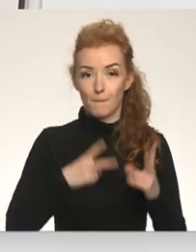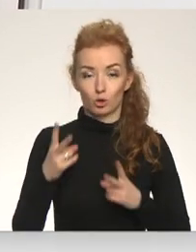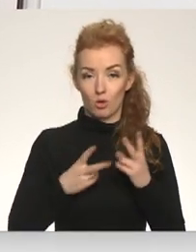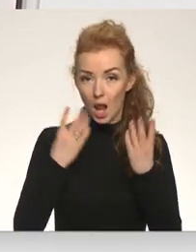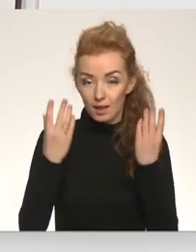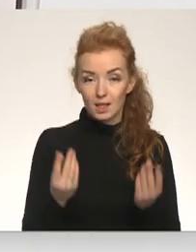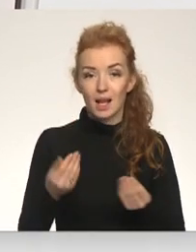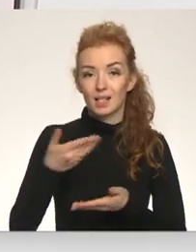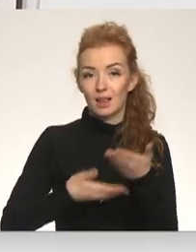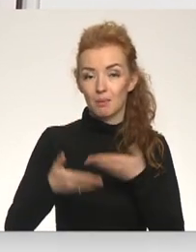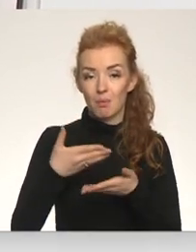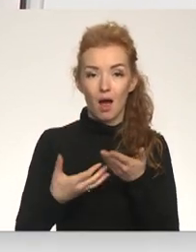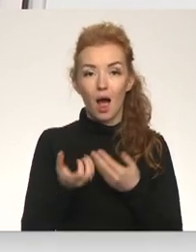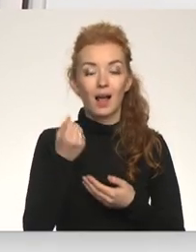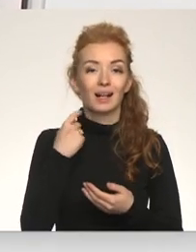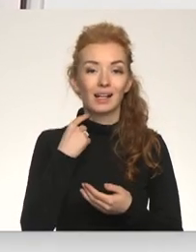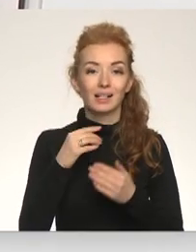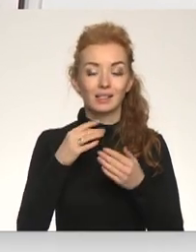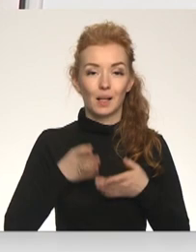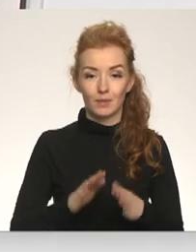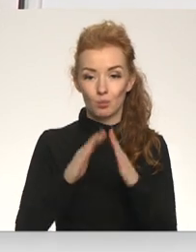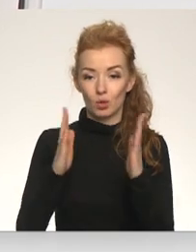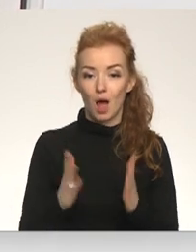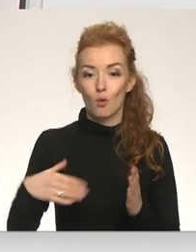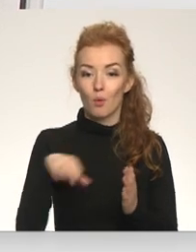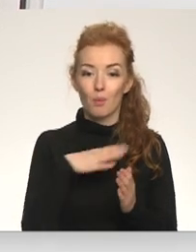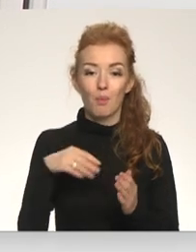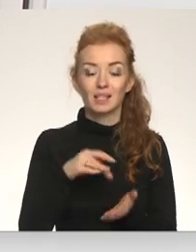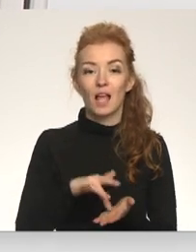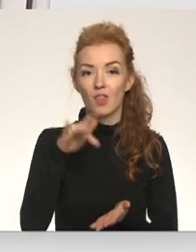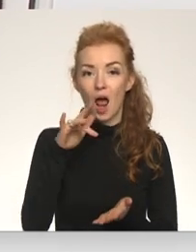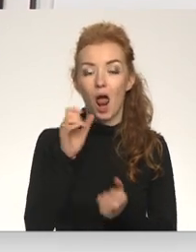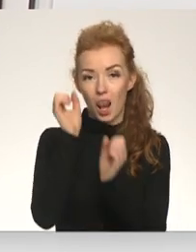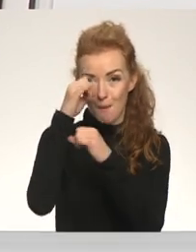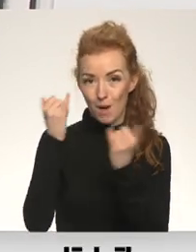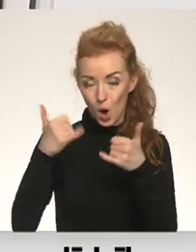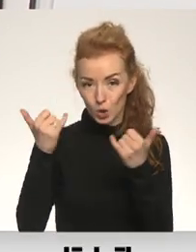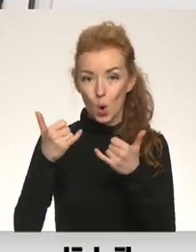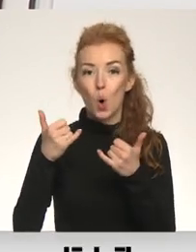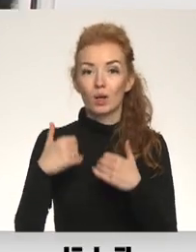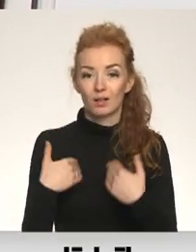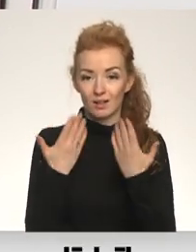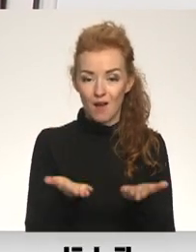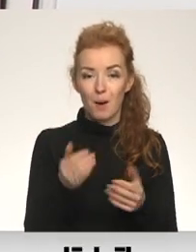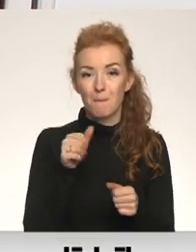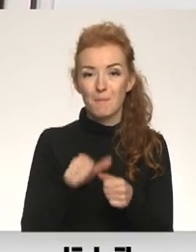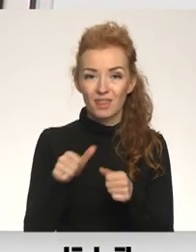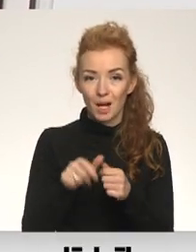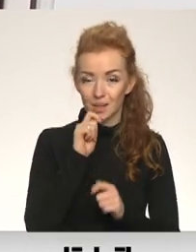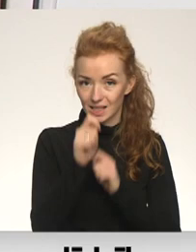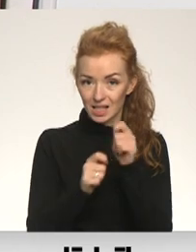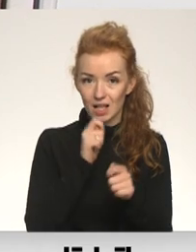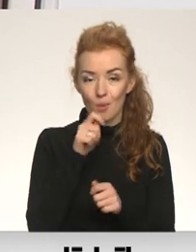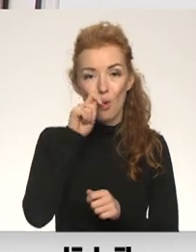sadarbībā ar Rīgas dzemdību namu kolēģiem mēs centrāla laboratorija sagādāja medikamentu ziedojumu